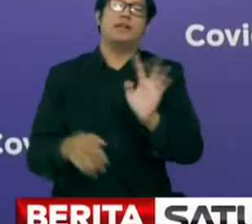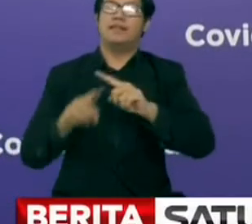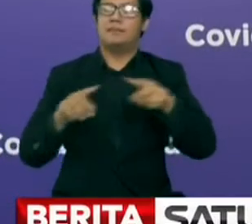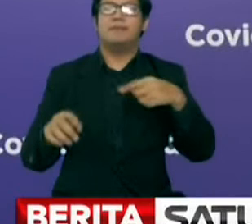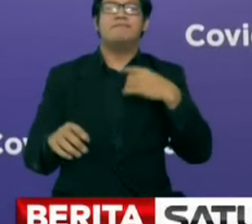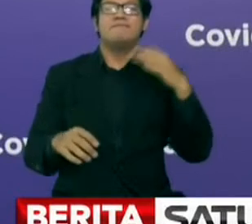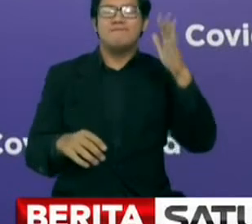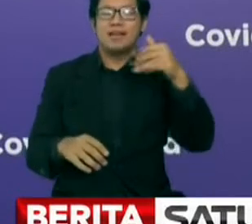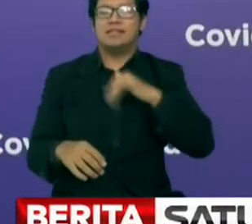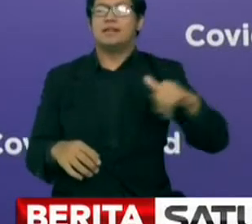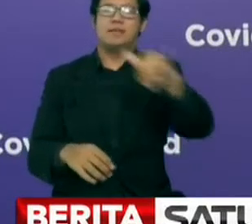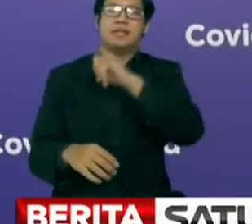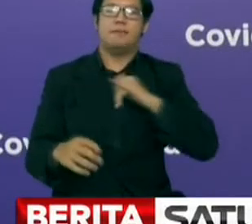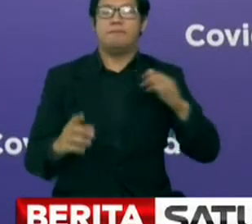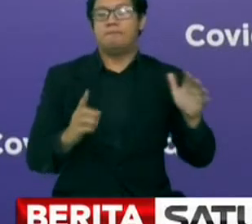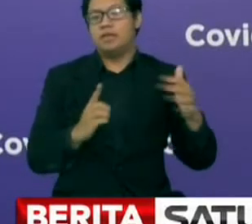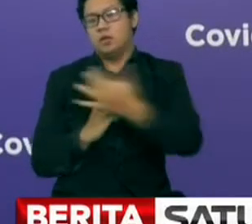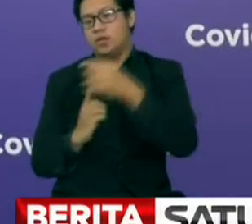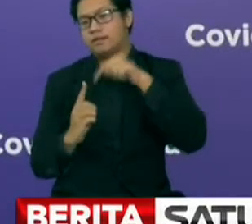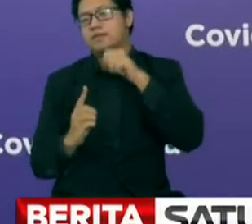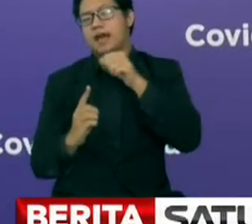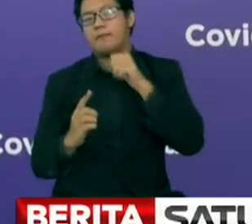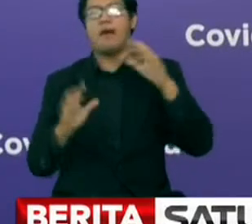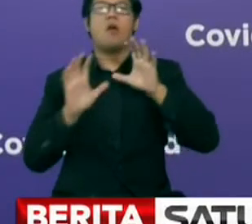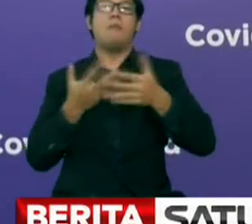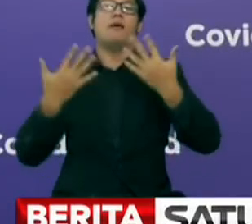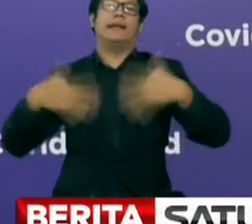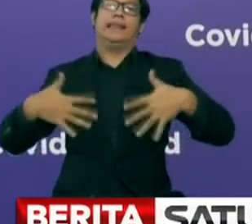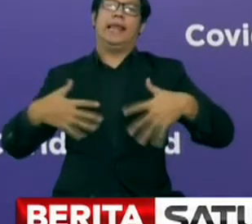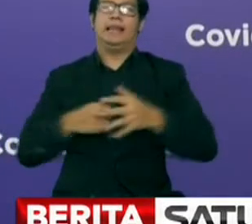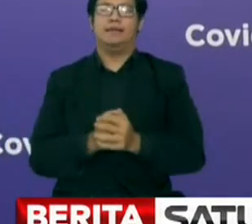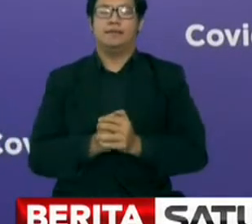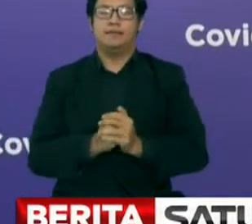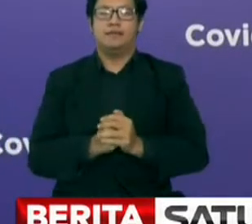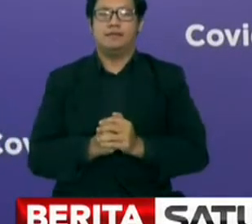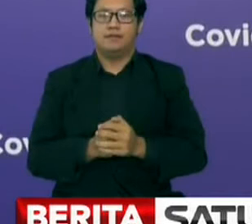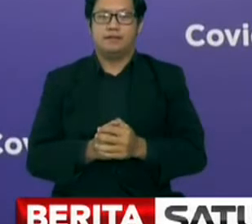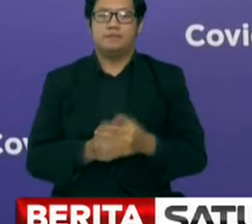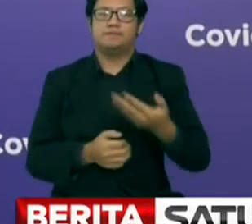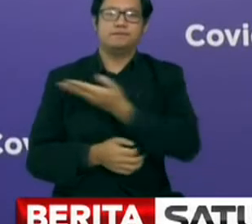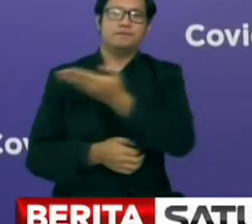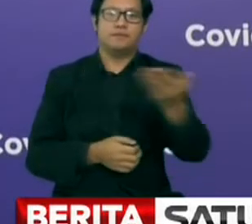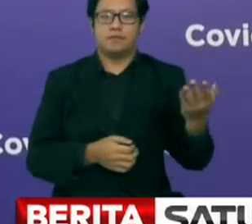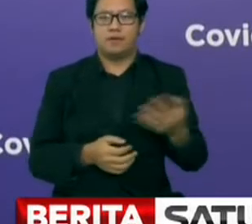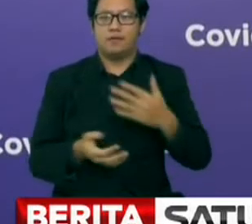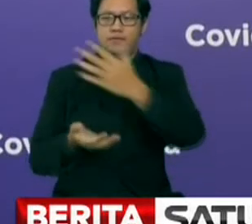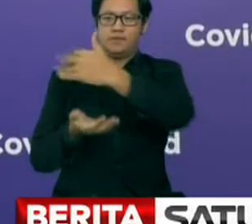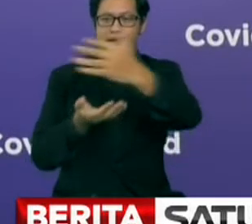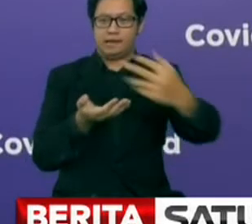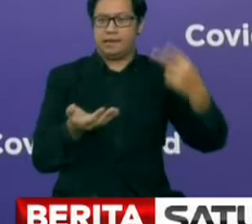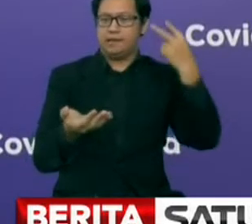melindungi kelompok yang rentan Hai saudara-saudara secara data kita bisa melihat